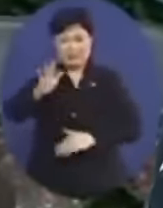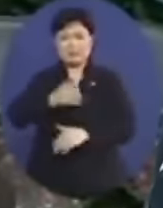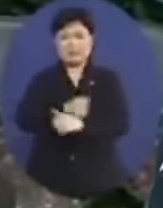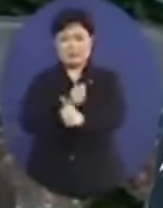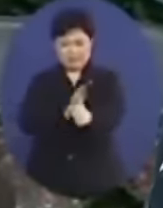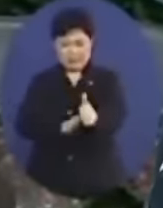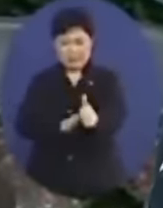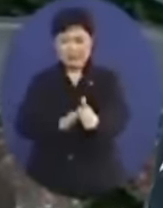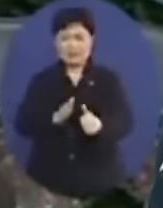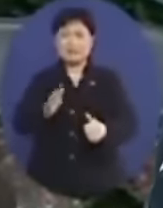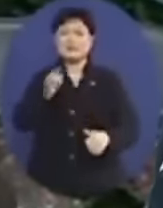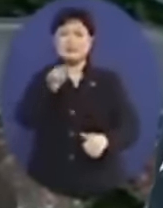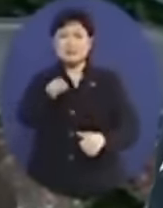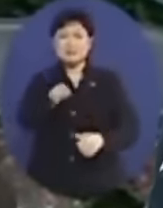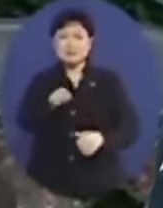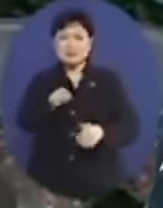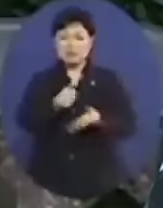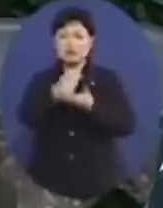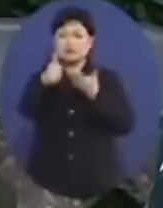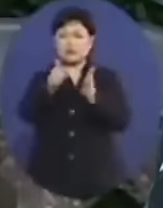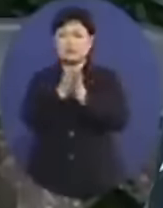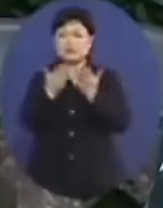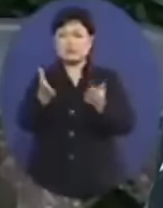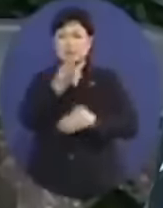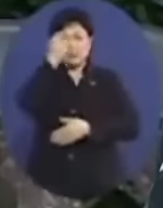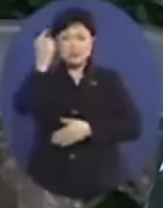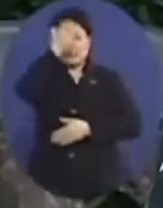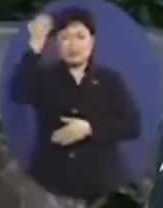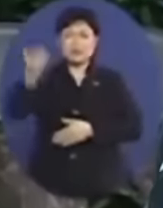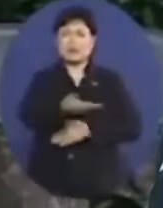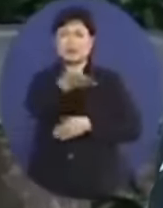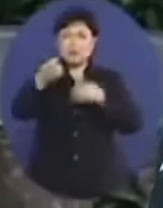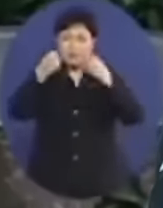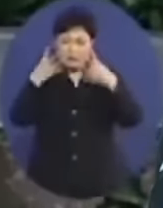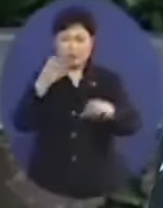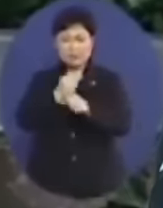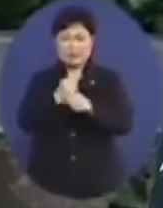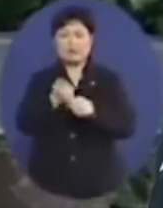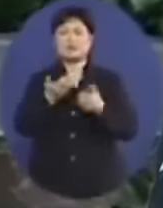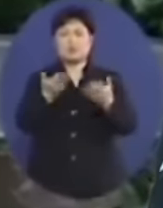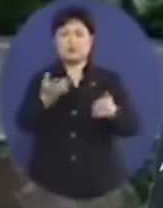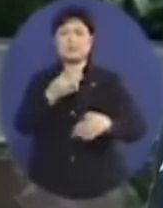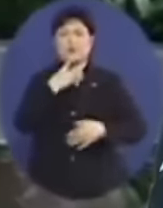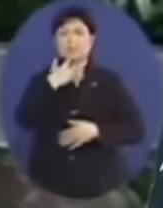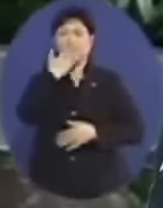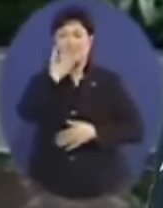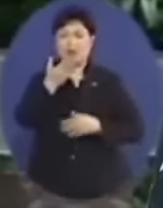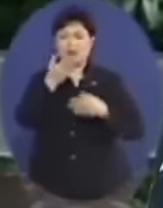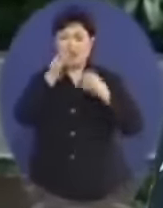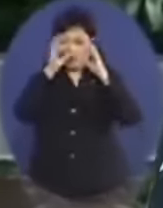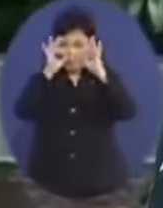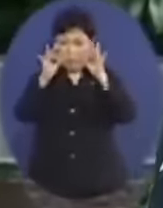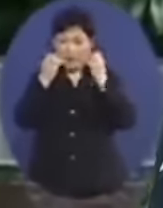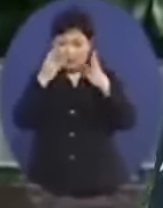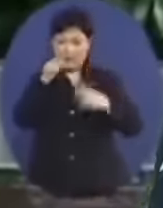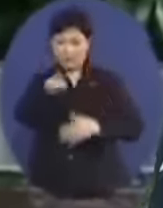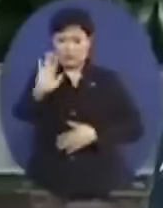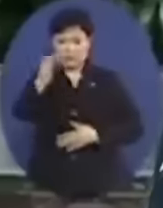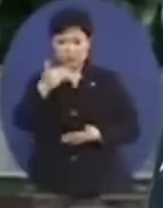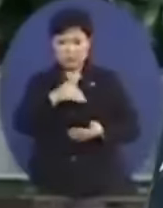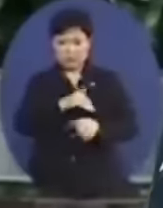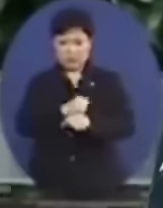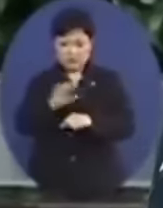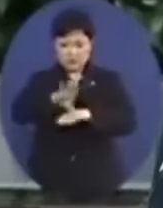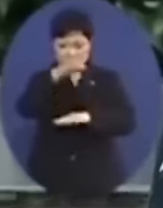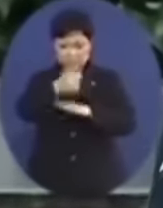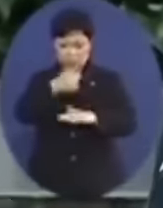그것은 주님이 직접 성령으로 여러분을 새롭게 만들어 버려야 되는 것입니다 아멘 보라 새 것이 되었다 아멘 누구든지